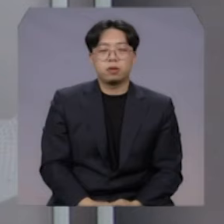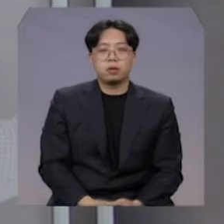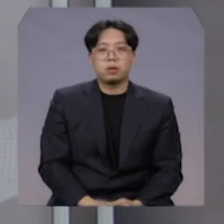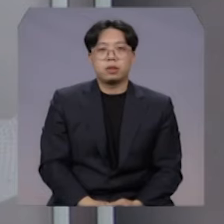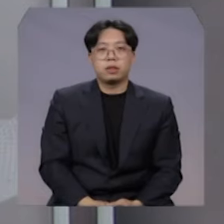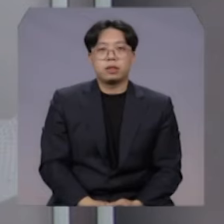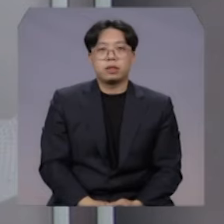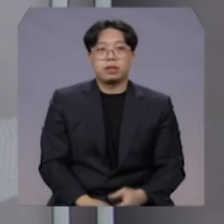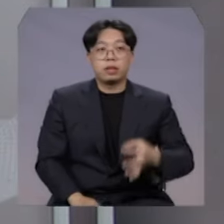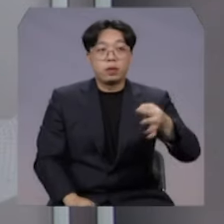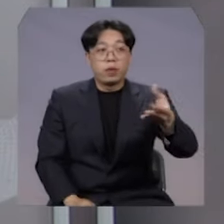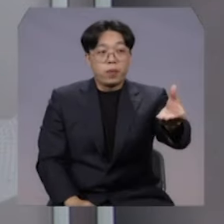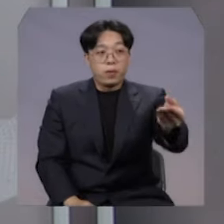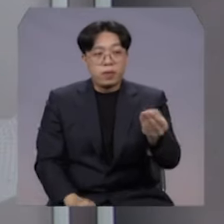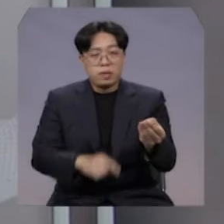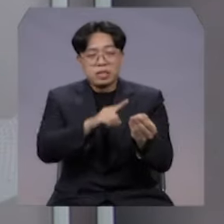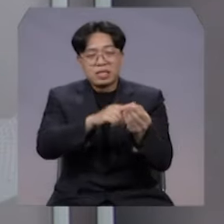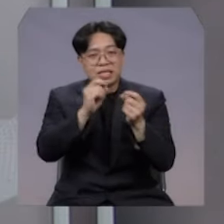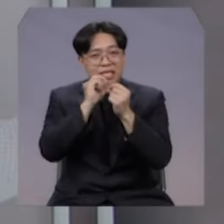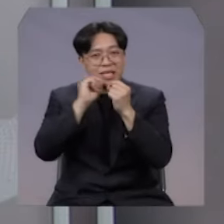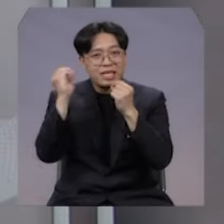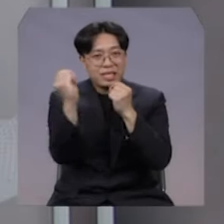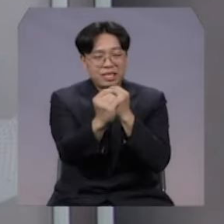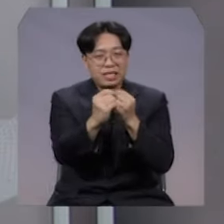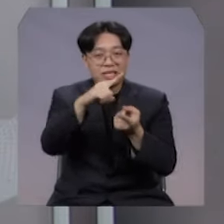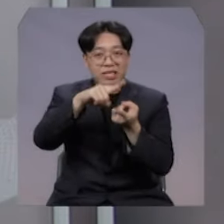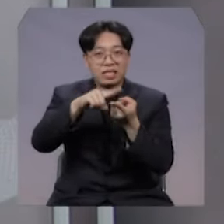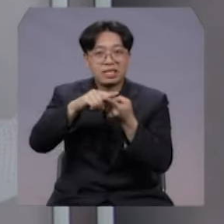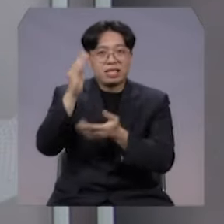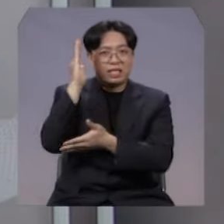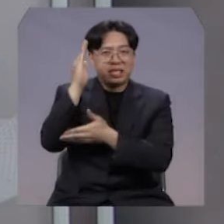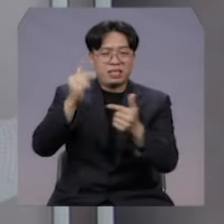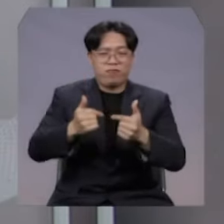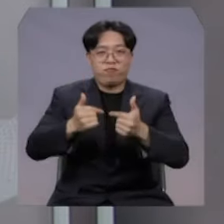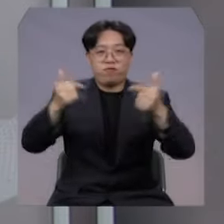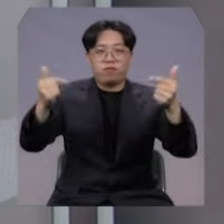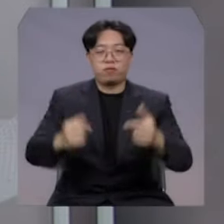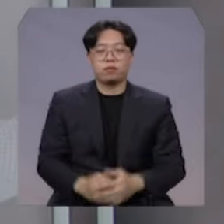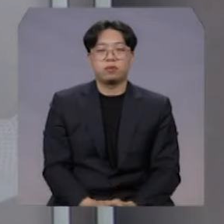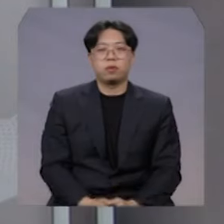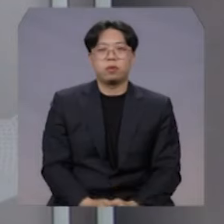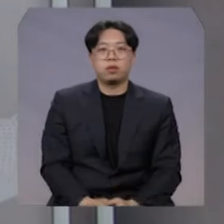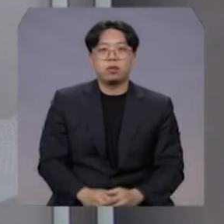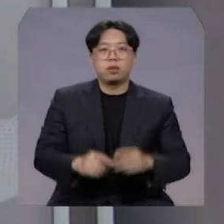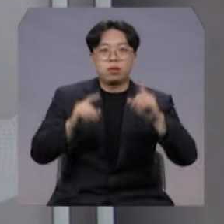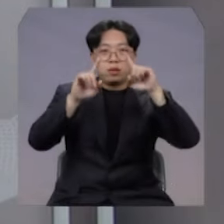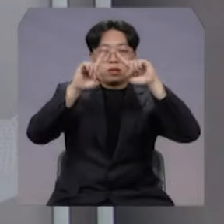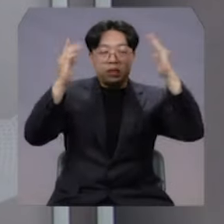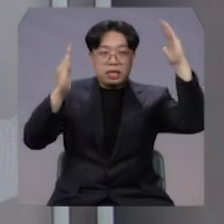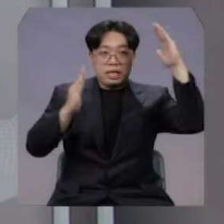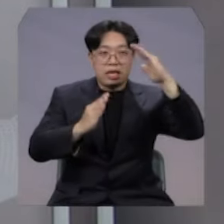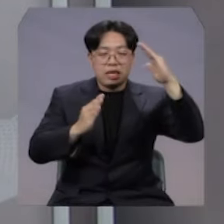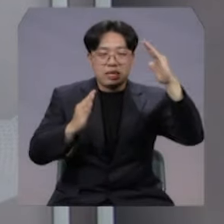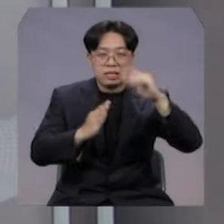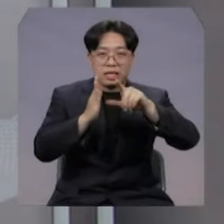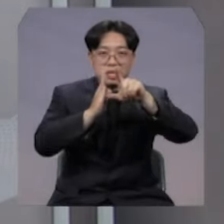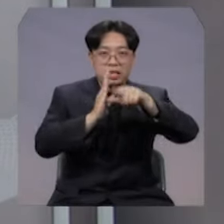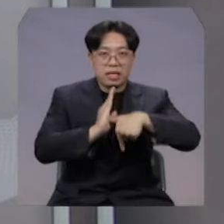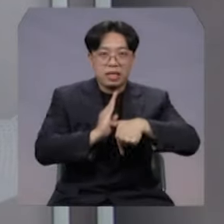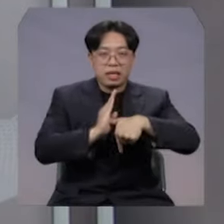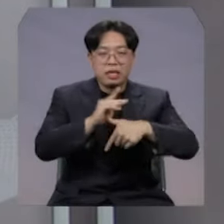논란으로 번져지고 있습니다. 더불어민주당의 안상갑 양문석 후보는 대학생 자녀의 11억 대출 관련